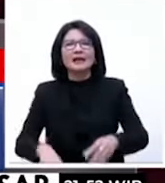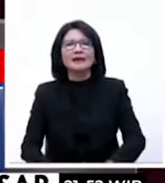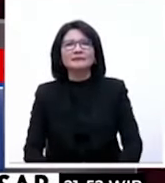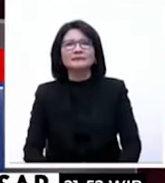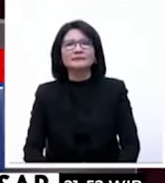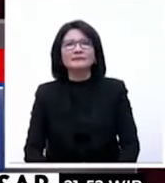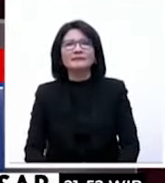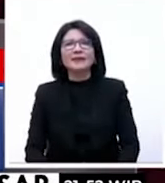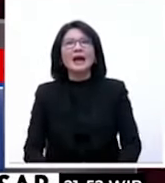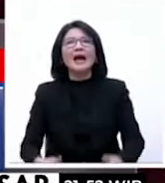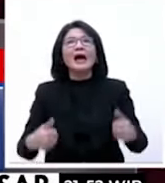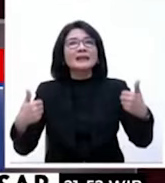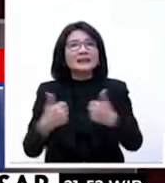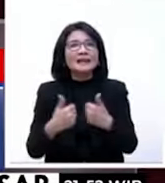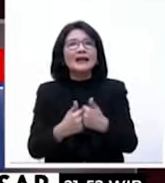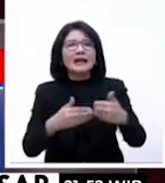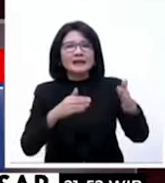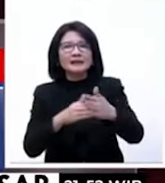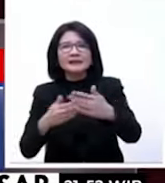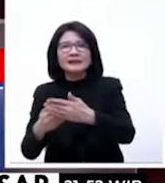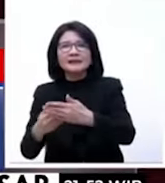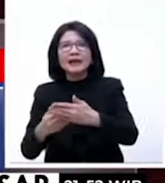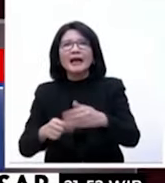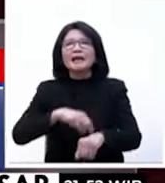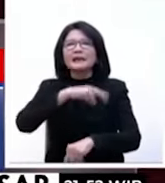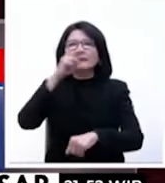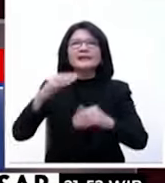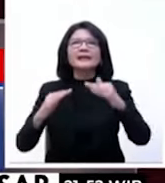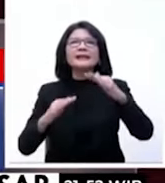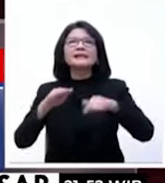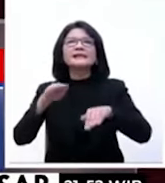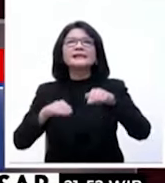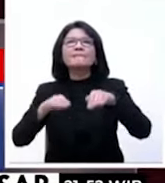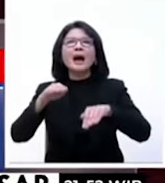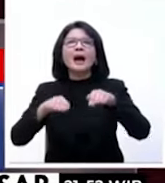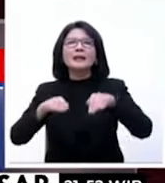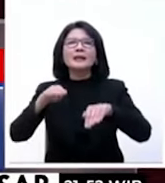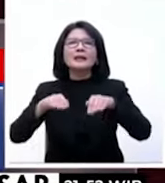tantangannya adalah bagaimana kita mencari titik tengah titik